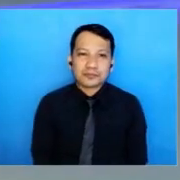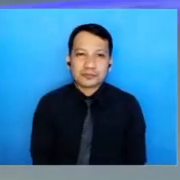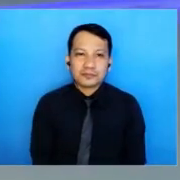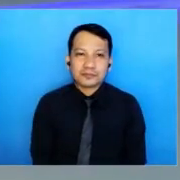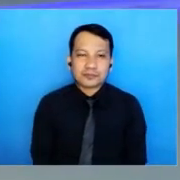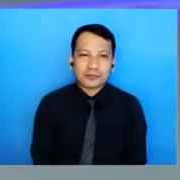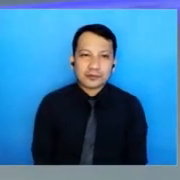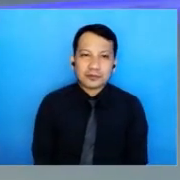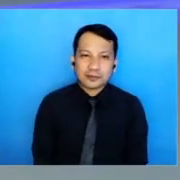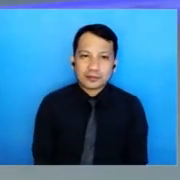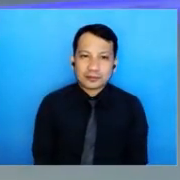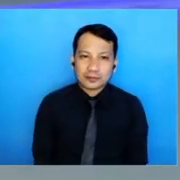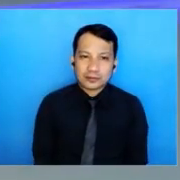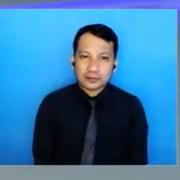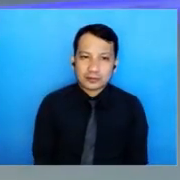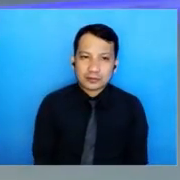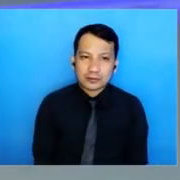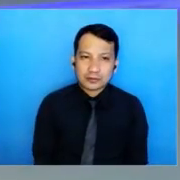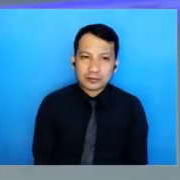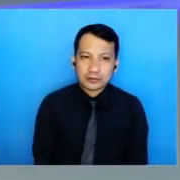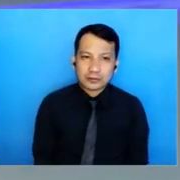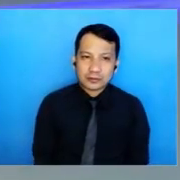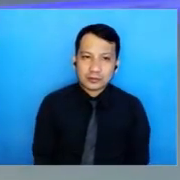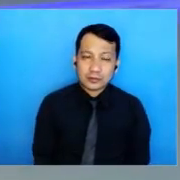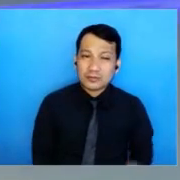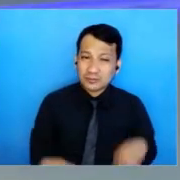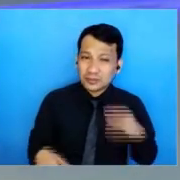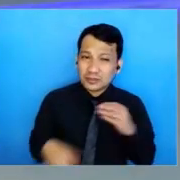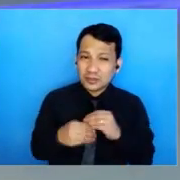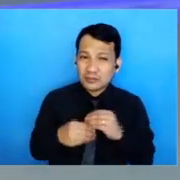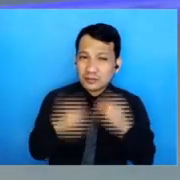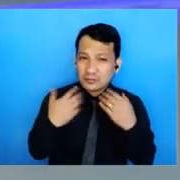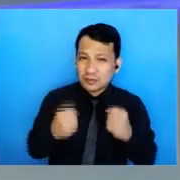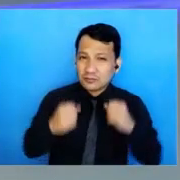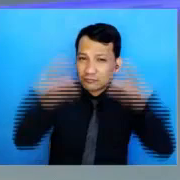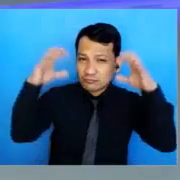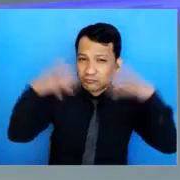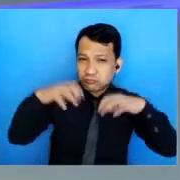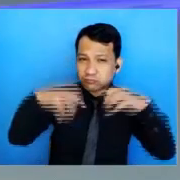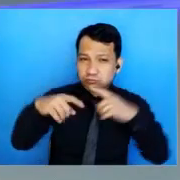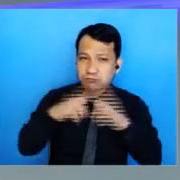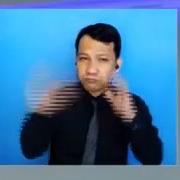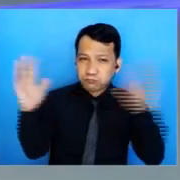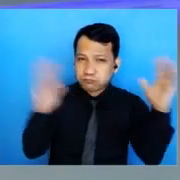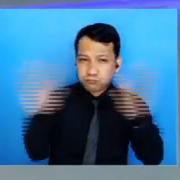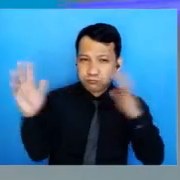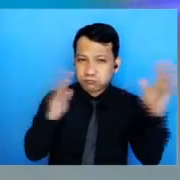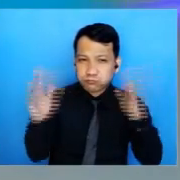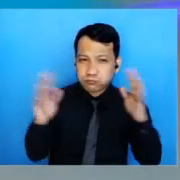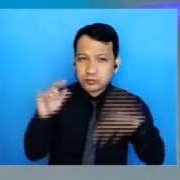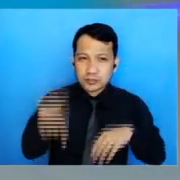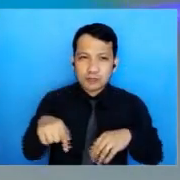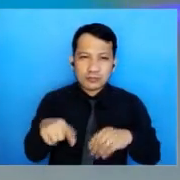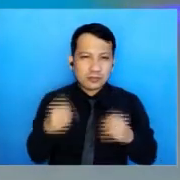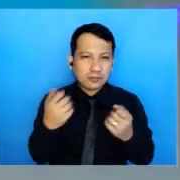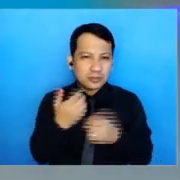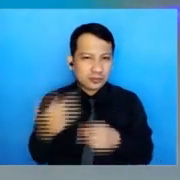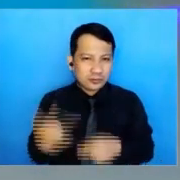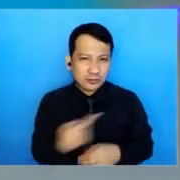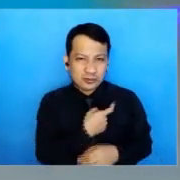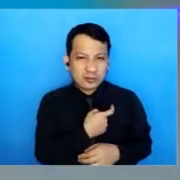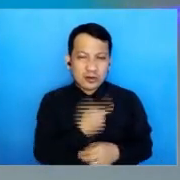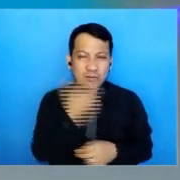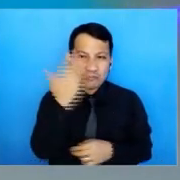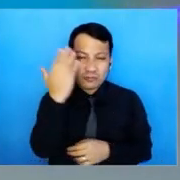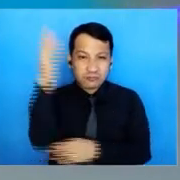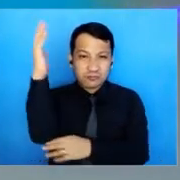Natumba naman ang ilang poste sa Maynila matapos hambalusin ng malakas na ulan at hangin dala ng bagyo. Isang residente ang sugatan matapos madaganan ng